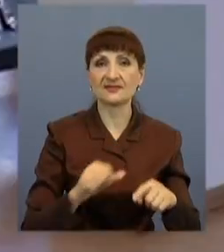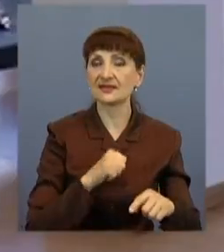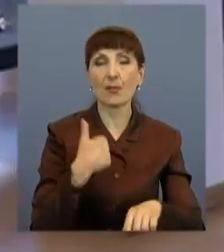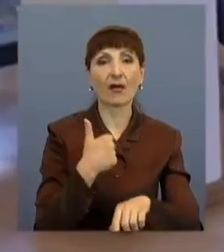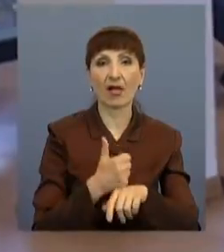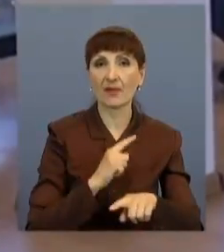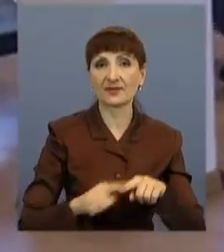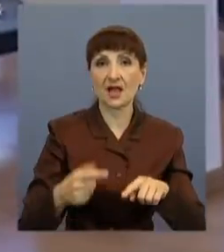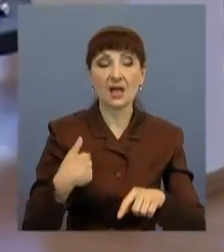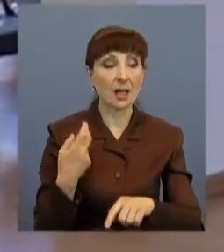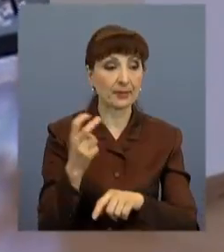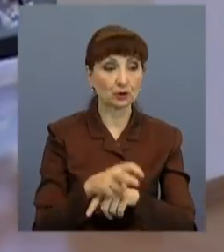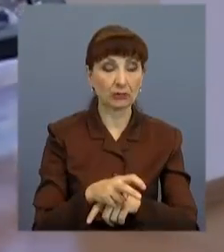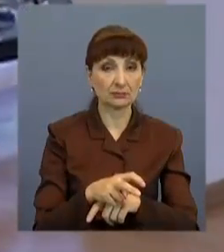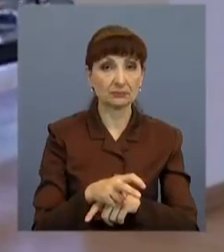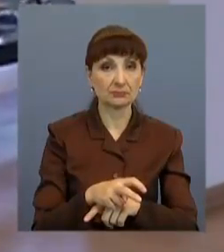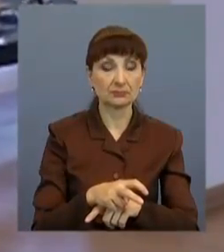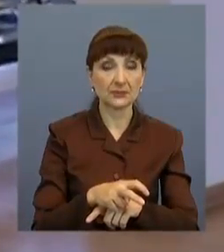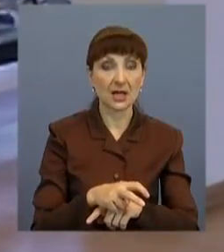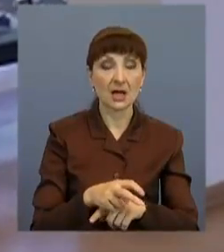главное. Я пришел